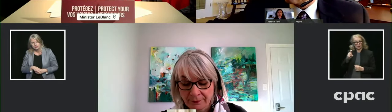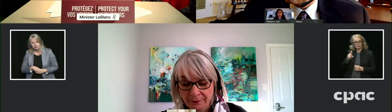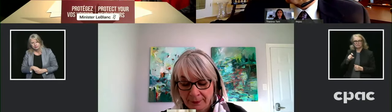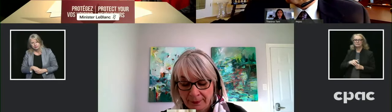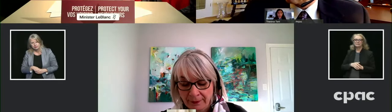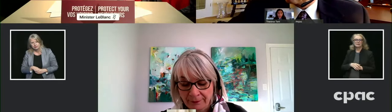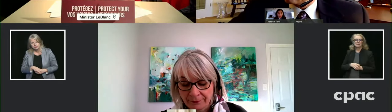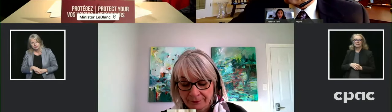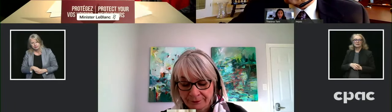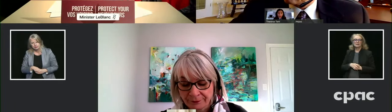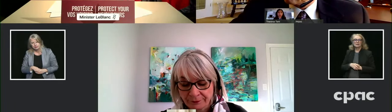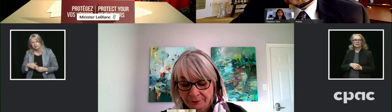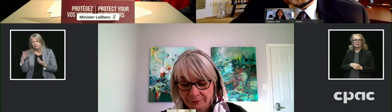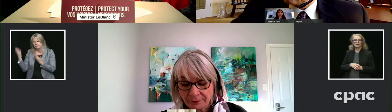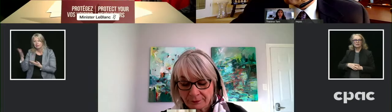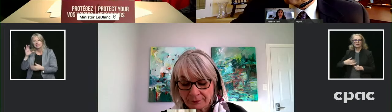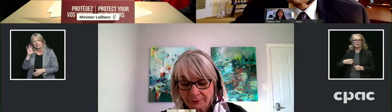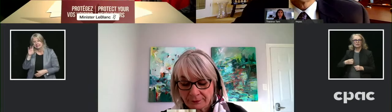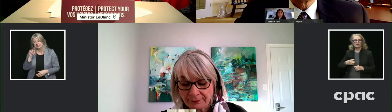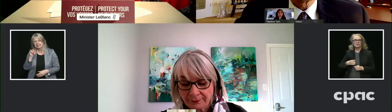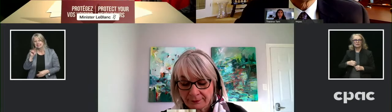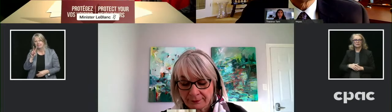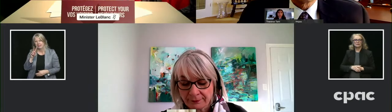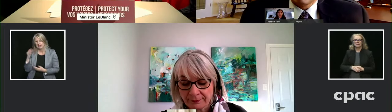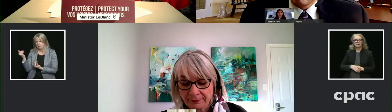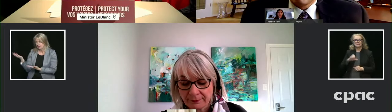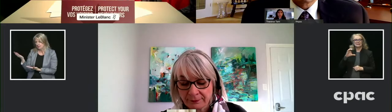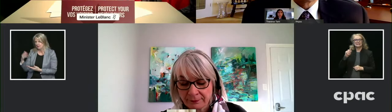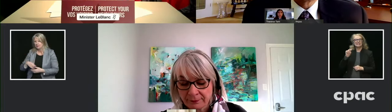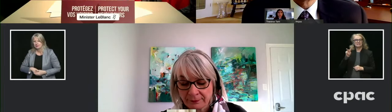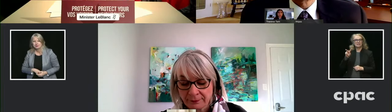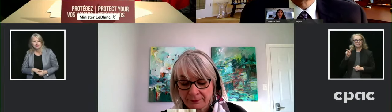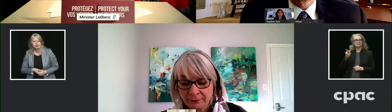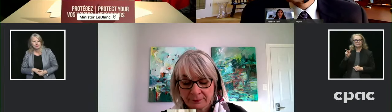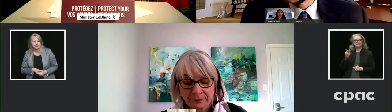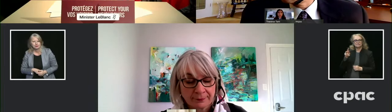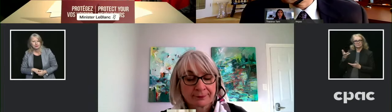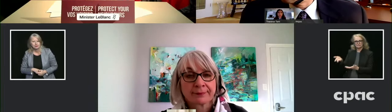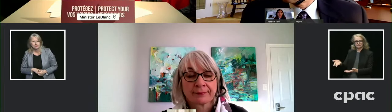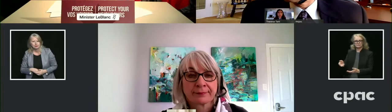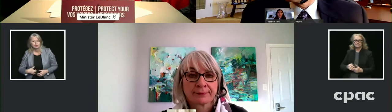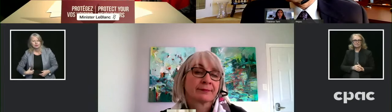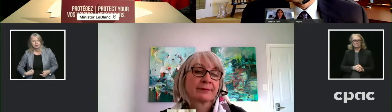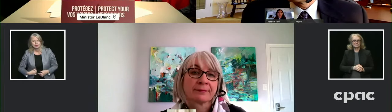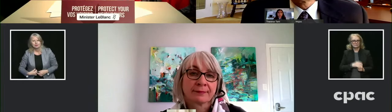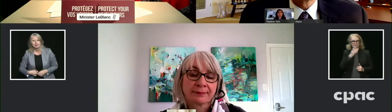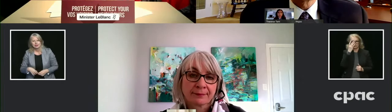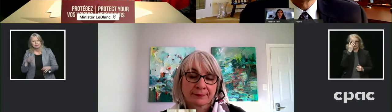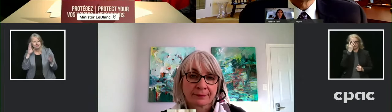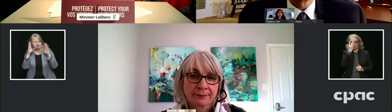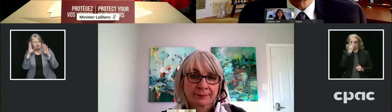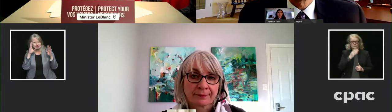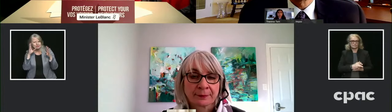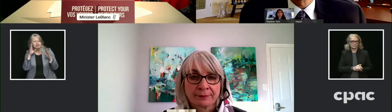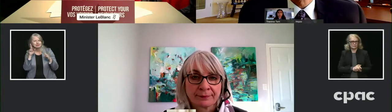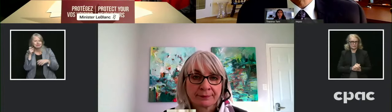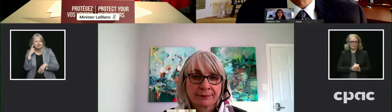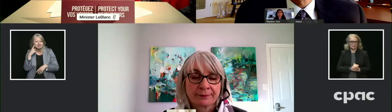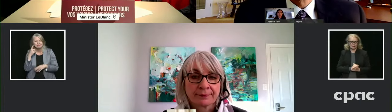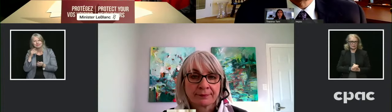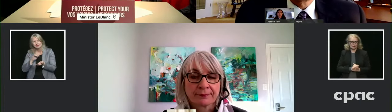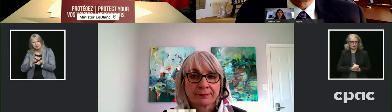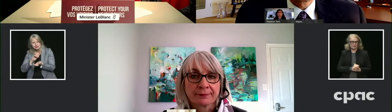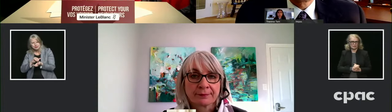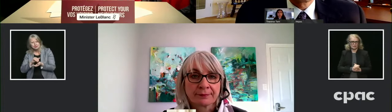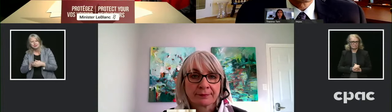question est de Rachel Haynes from CTV. Please go ahead, la parole est à vous. Hi, ministers and doctors. My first question